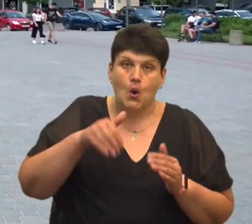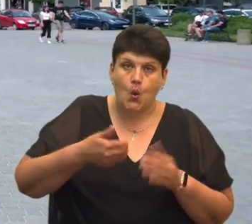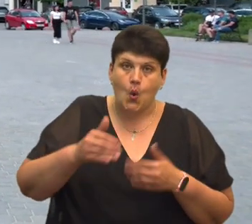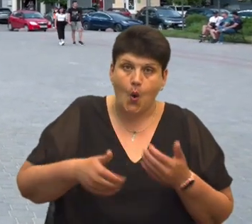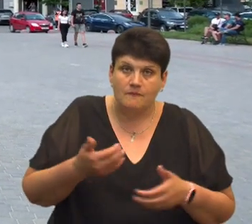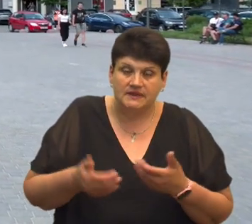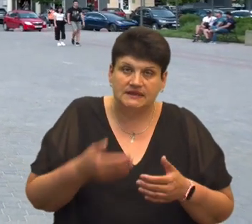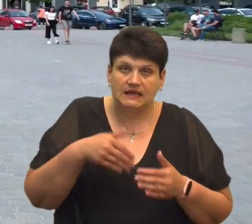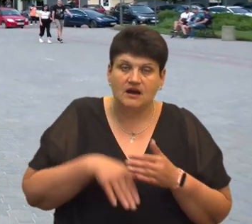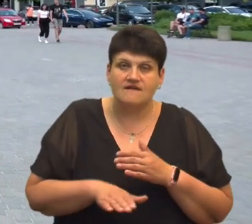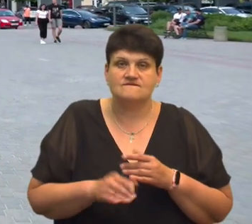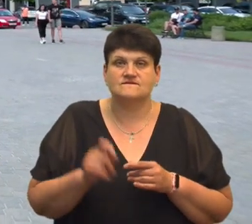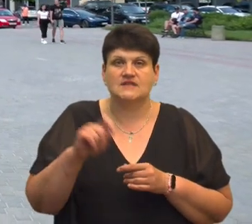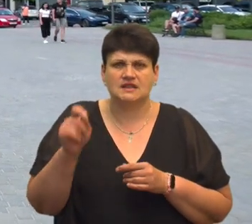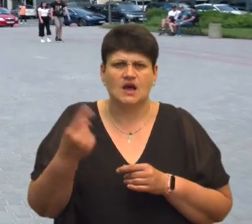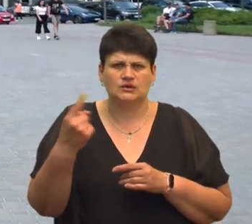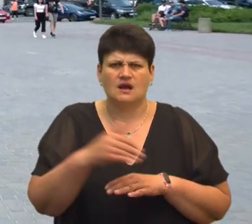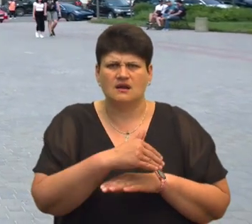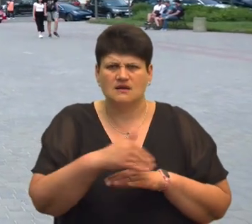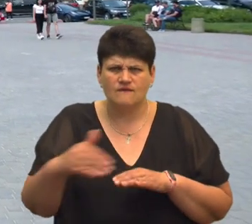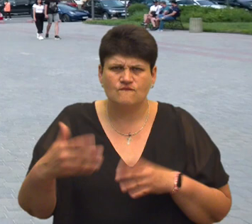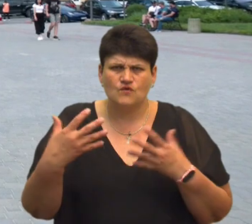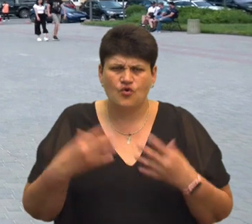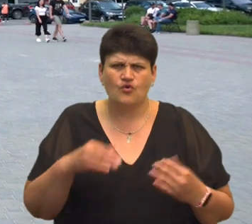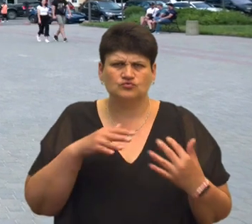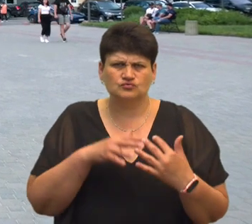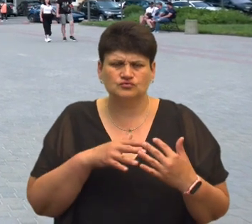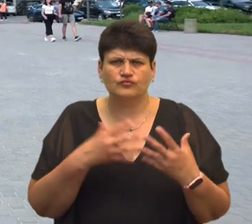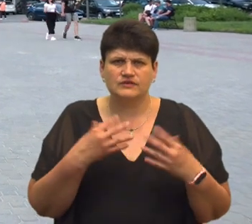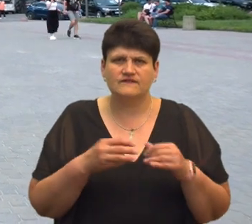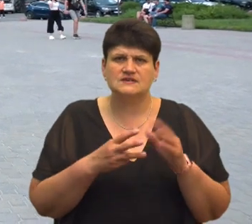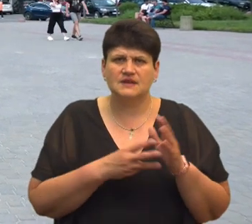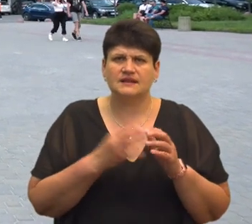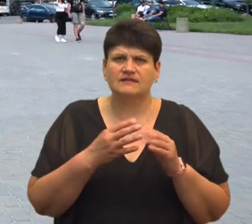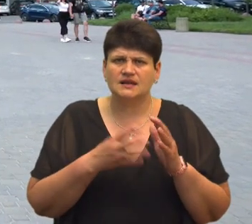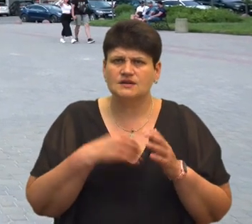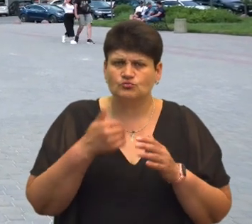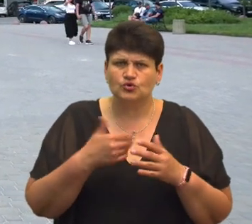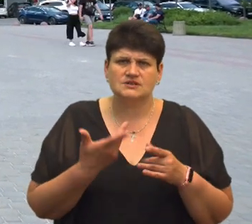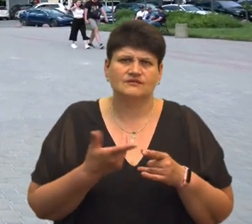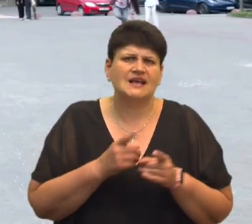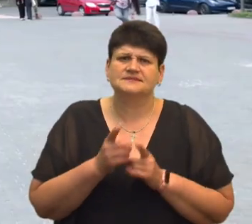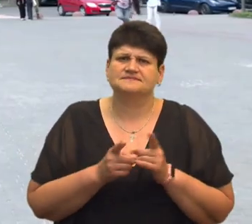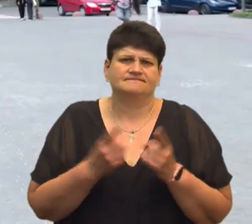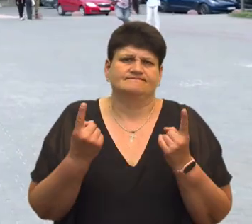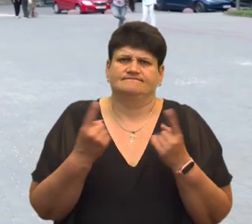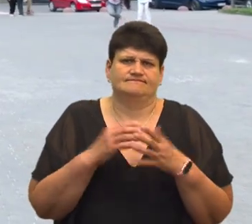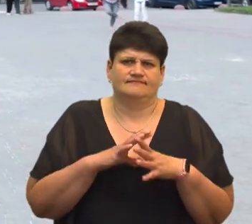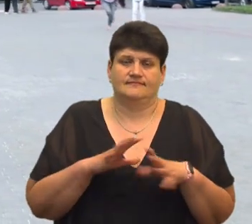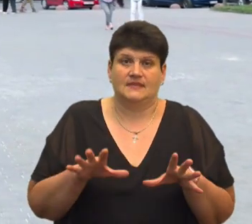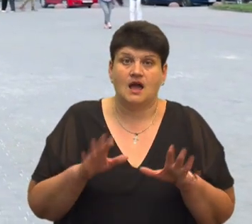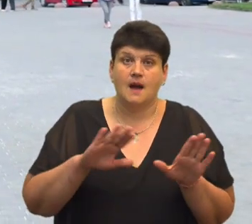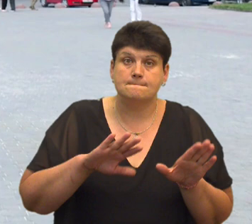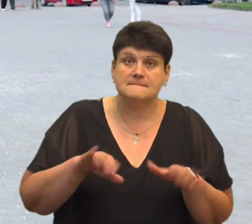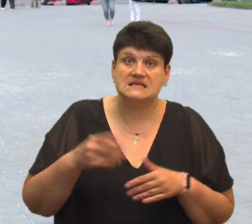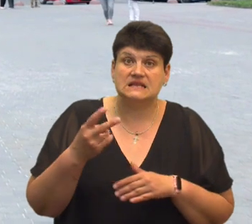одна лінія фронту, вона вже там, в 18-19 році вона так суттєво не змінювалась. Після